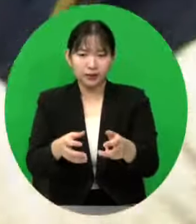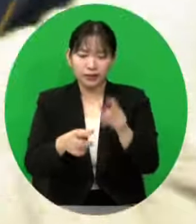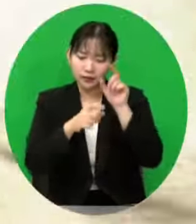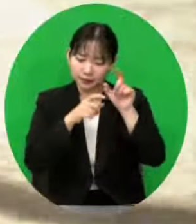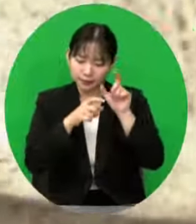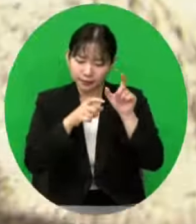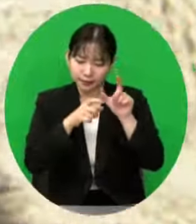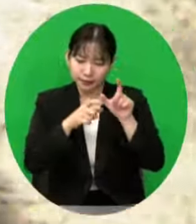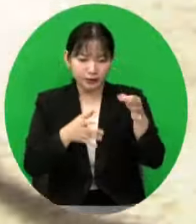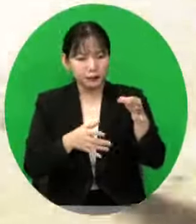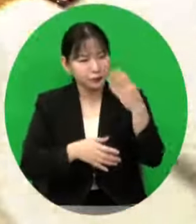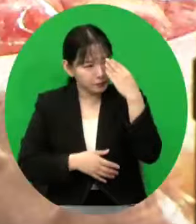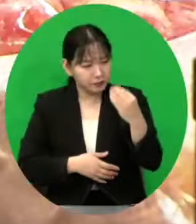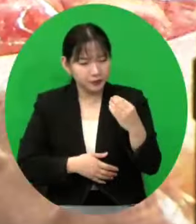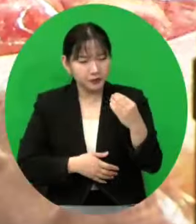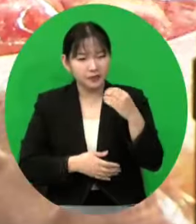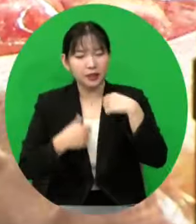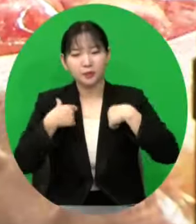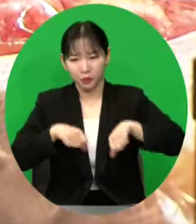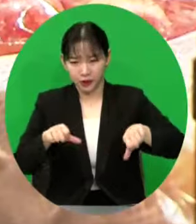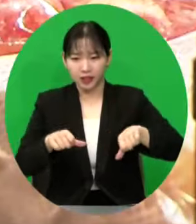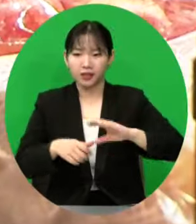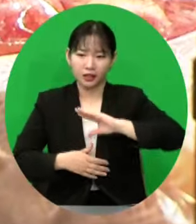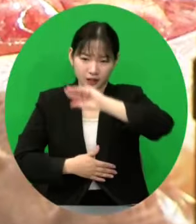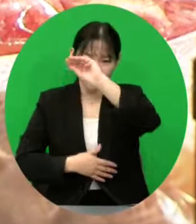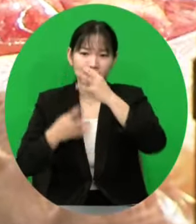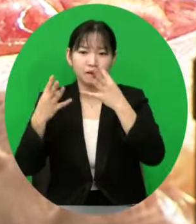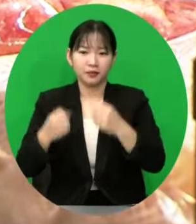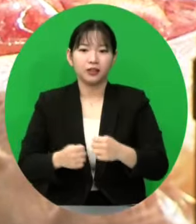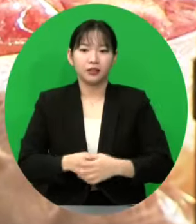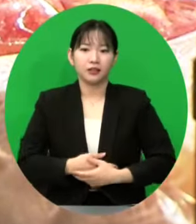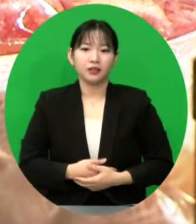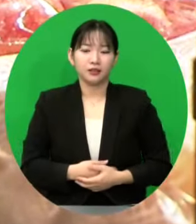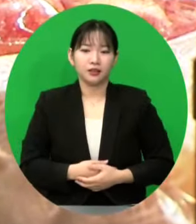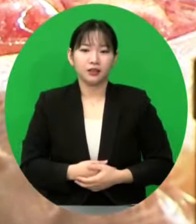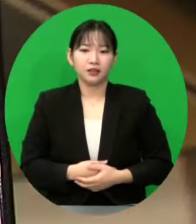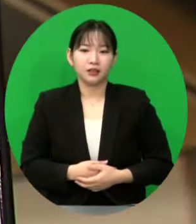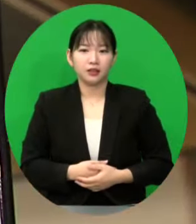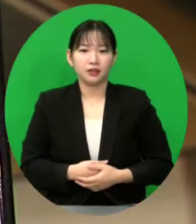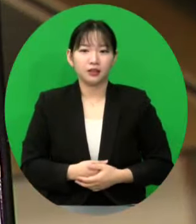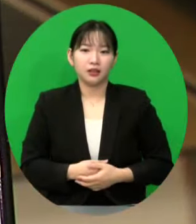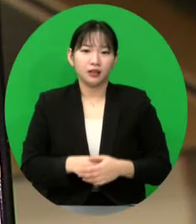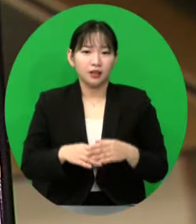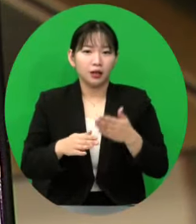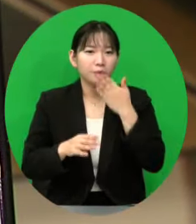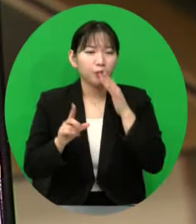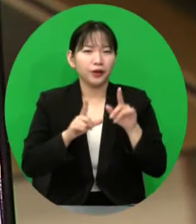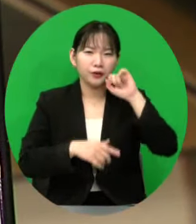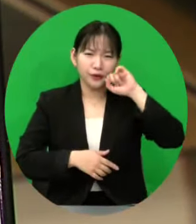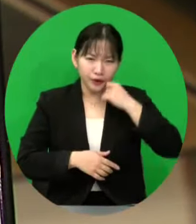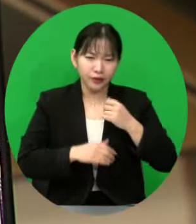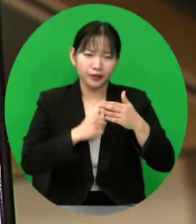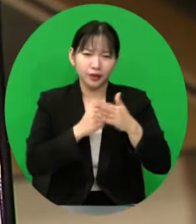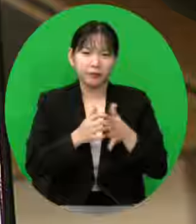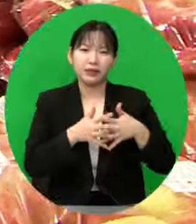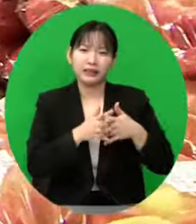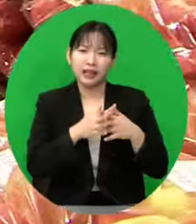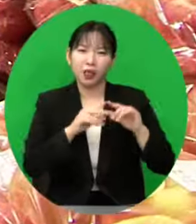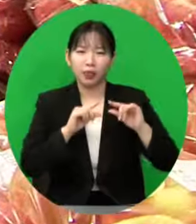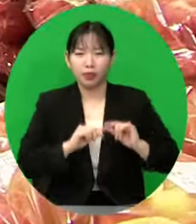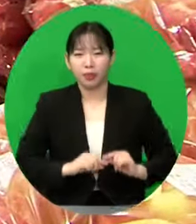끝에 가격표를 보고는 발길을 돌리는 고객들이 많습니다. 팍팍해진 살림 탓에 지갑은 더